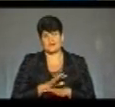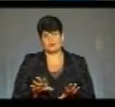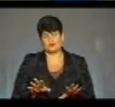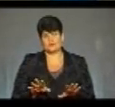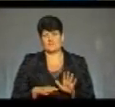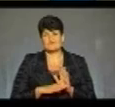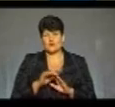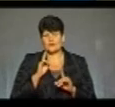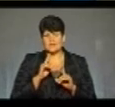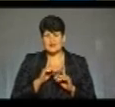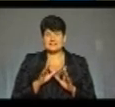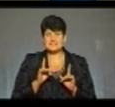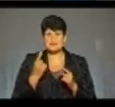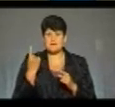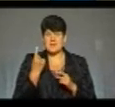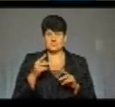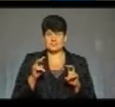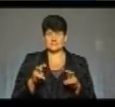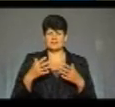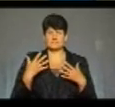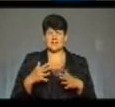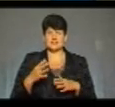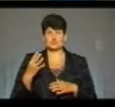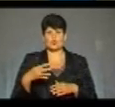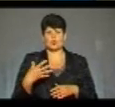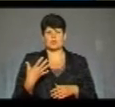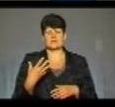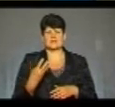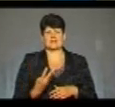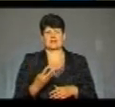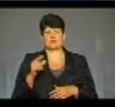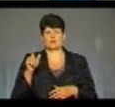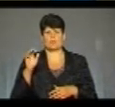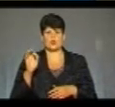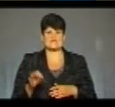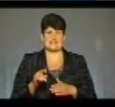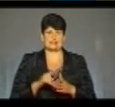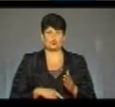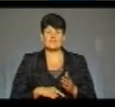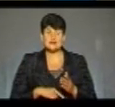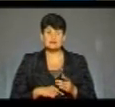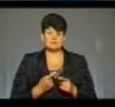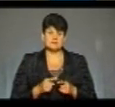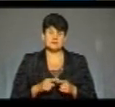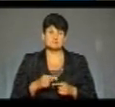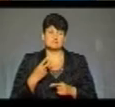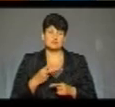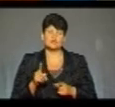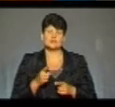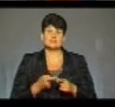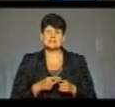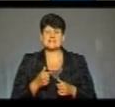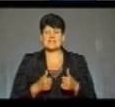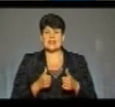Верховна Рада тільки перше засідання, але тільки 43% довіри. Тобто, очевидно, що цей рейтинг